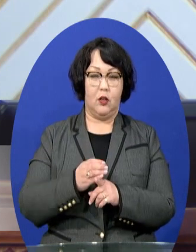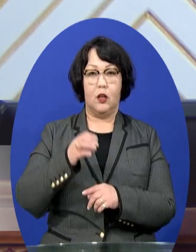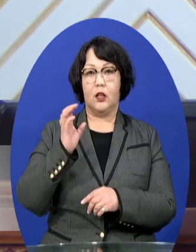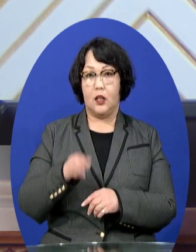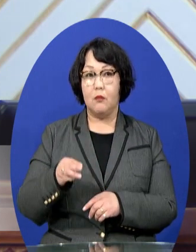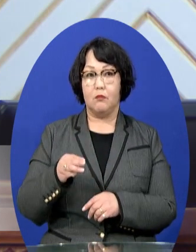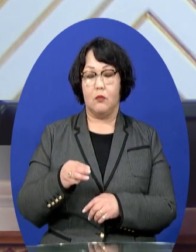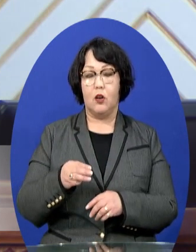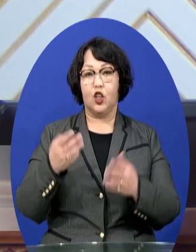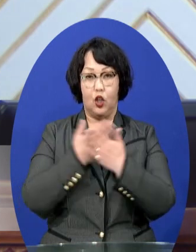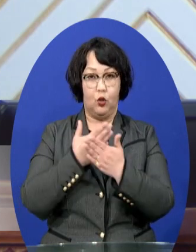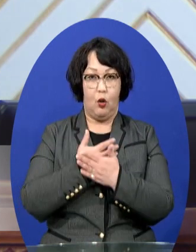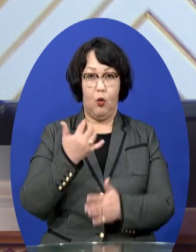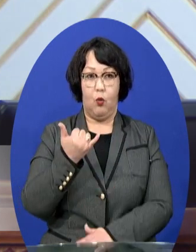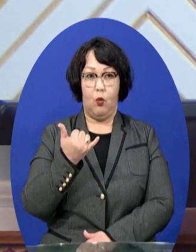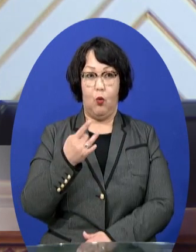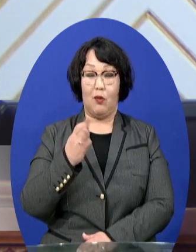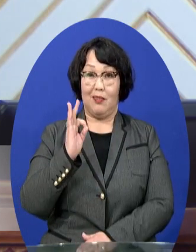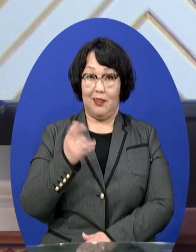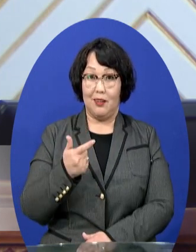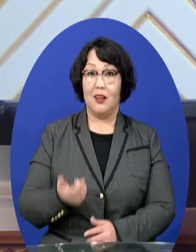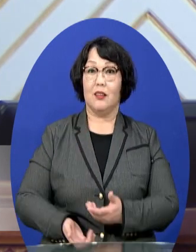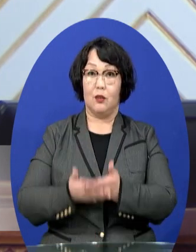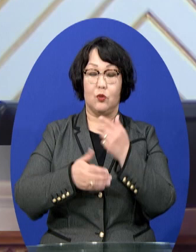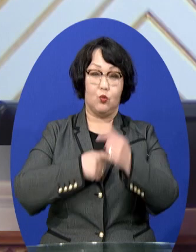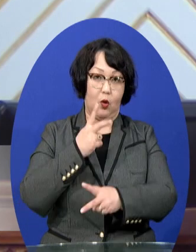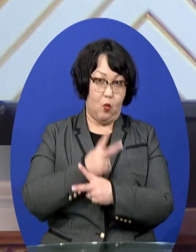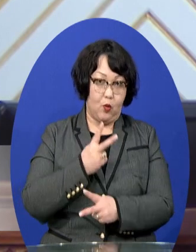киноны урлагаар кино урлагийг дэмжих хуулийг бас